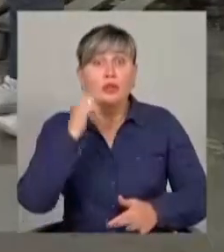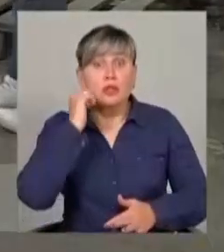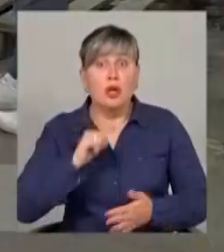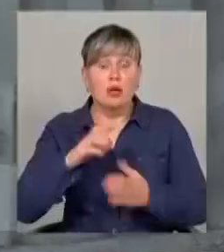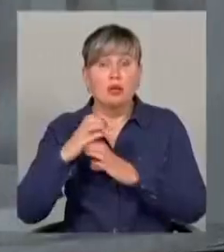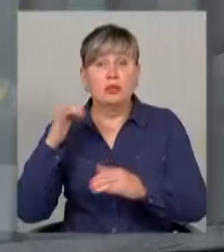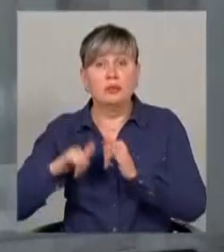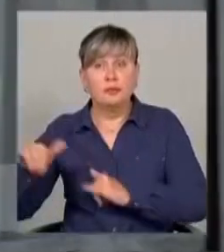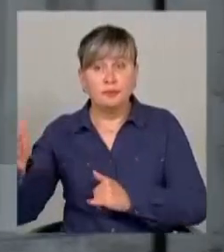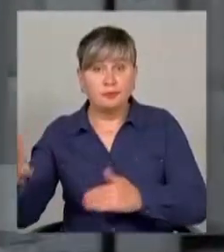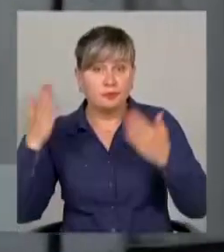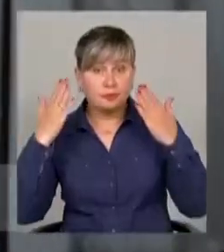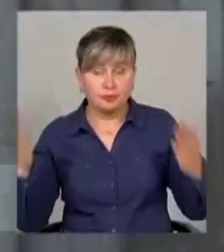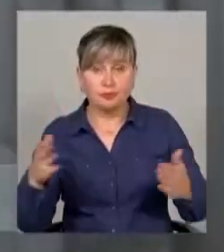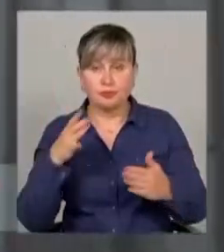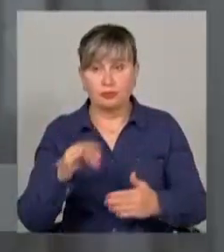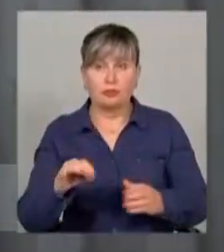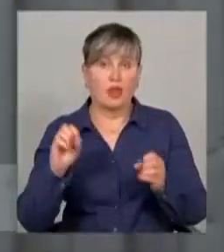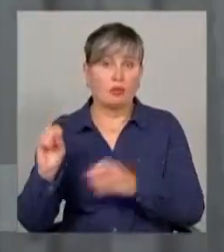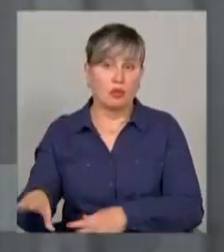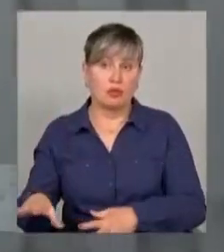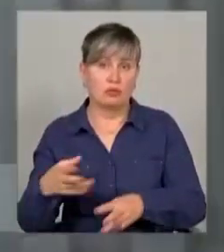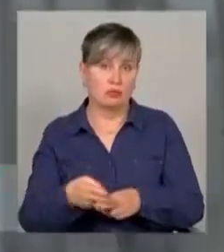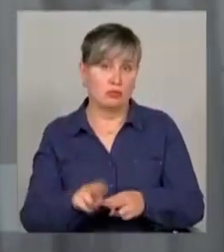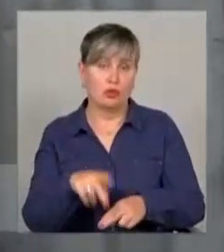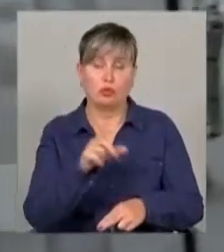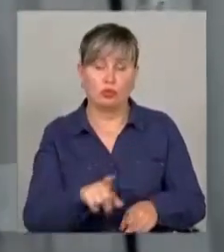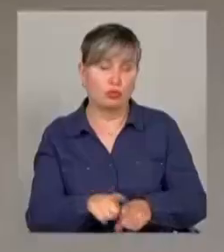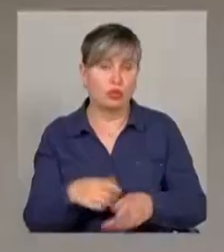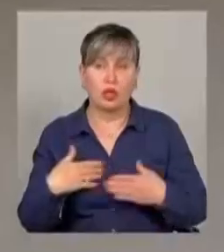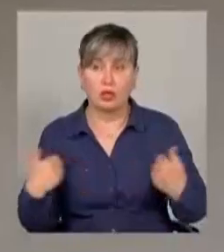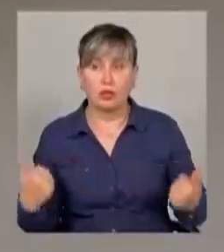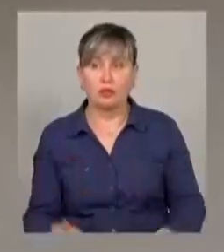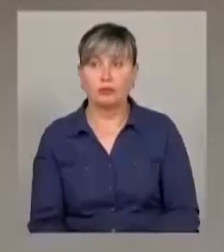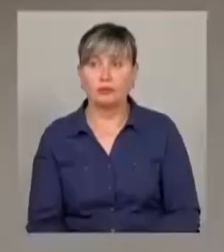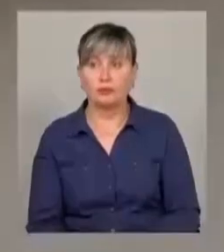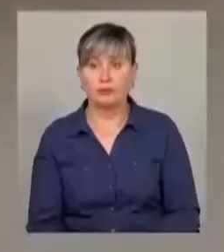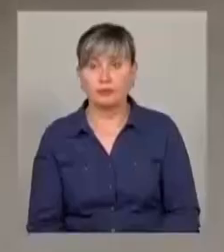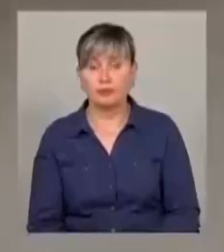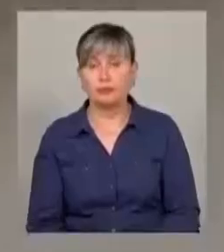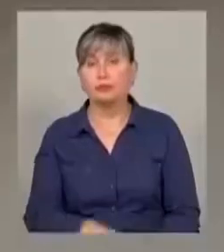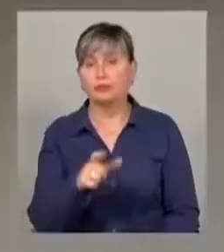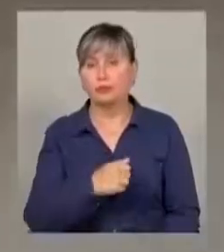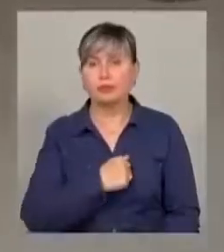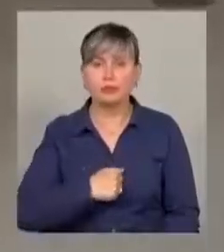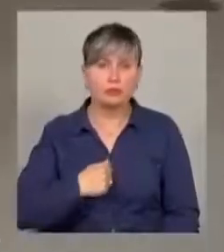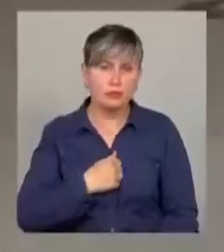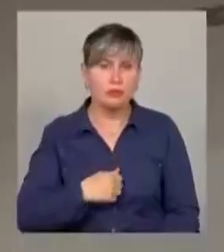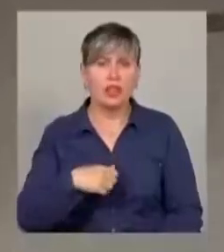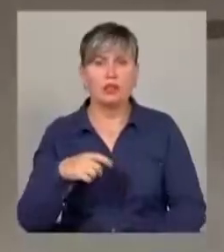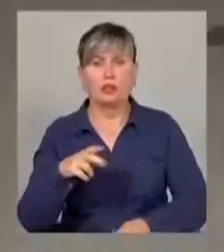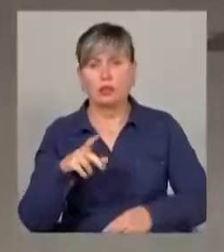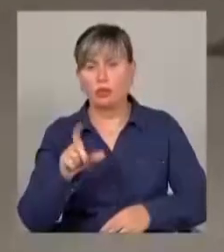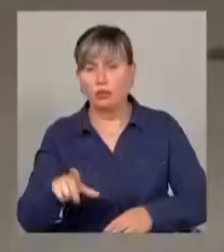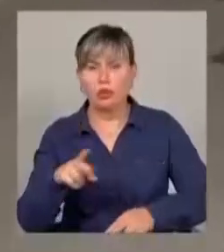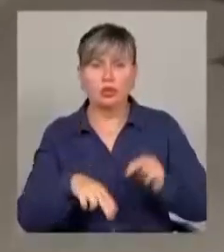старые контейнеры, они не знают. Да и покидать насиженные места люди не хотят. В числе прочих негодуют и торговцы строительных материалов,